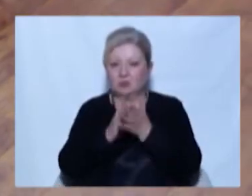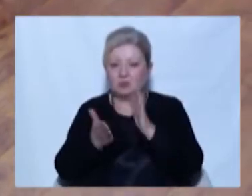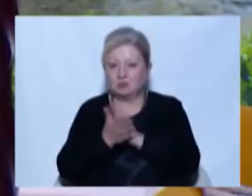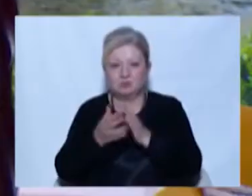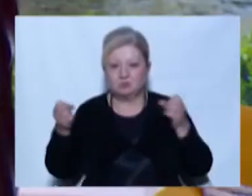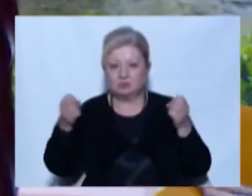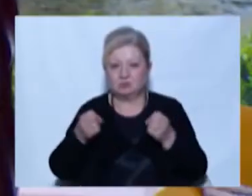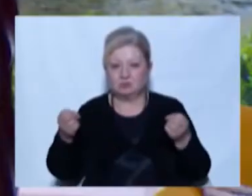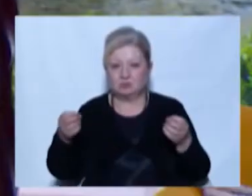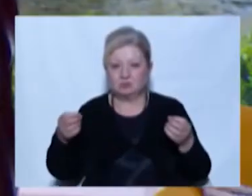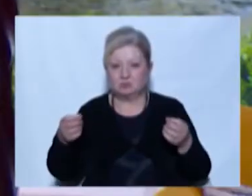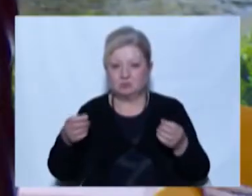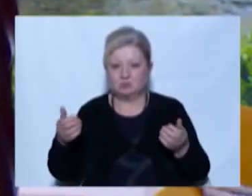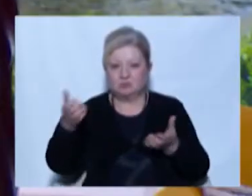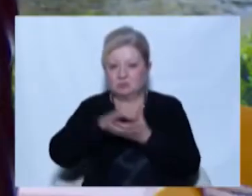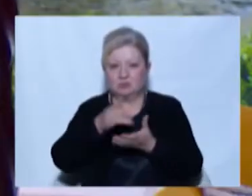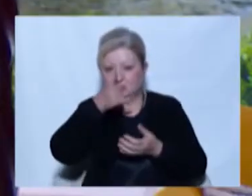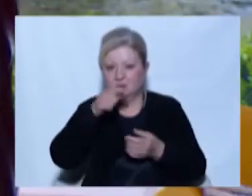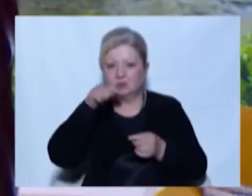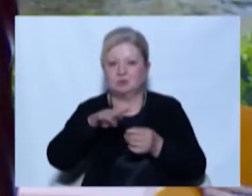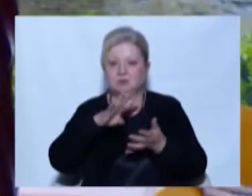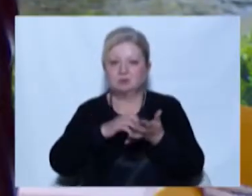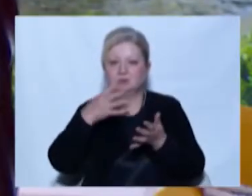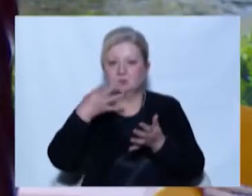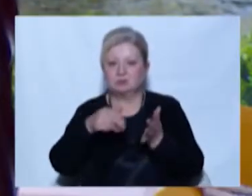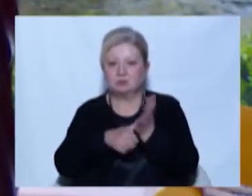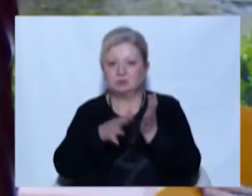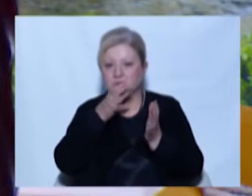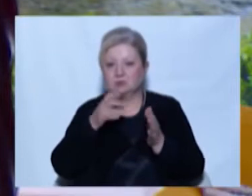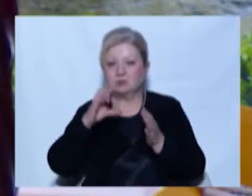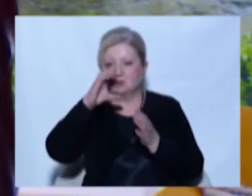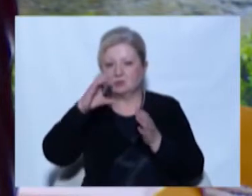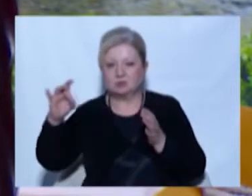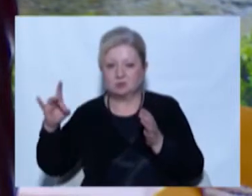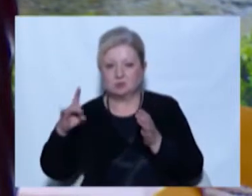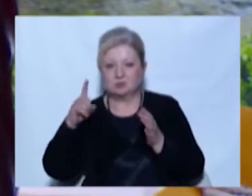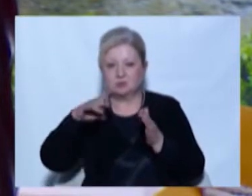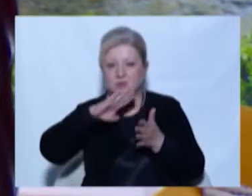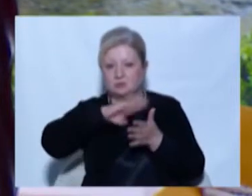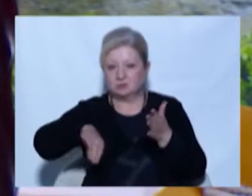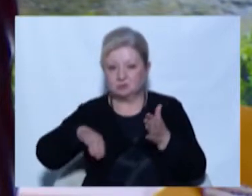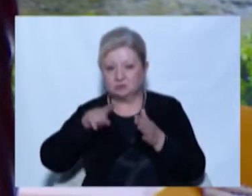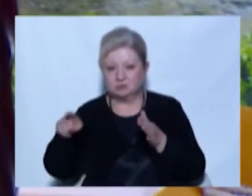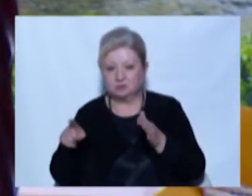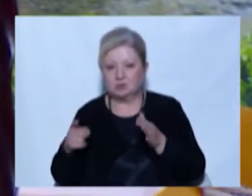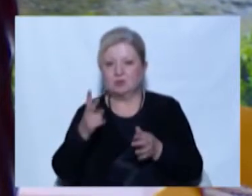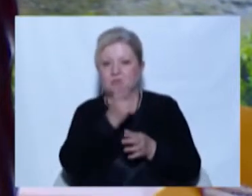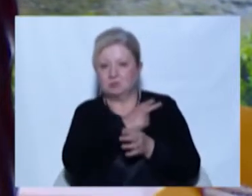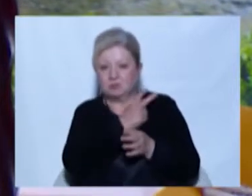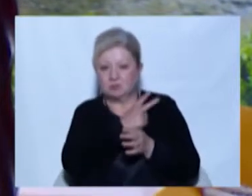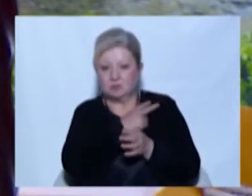ich ceoda. Atasras, ormuc da excels, sapčota kau șirtan șeu tanhmeblat, mukau șirebma, Dima Britanetma